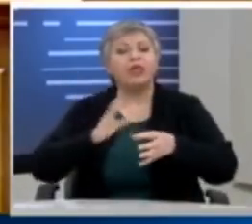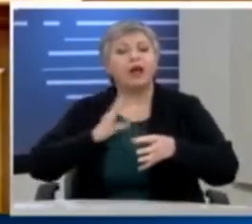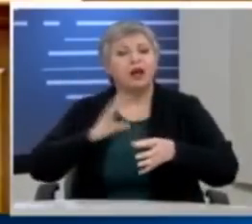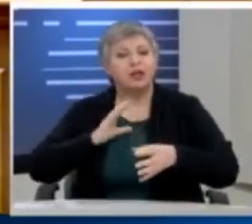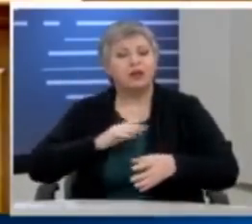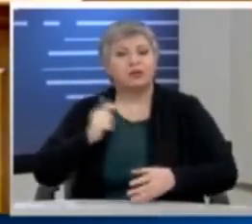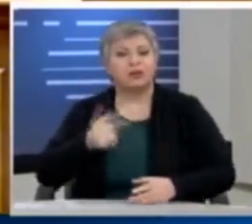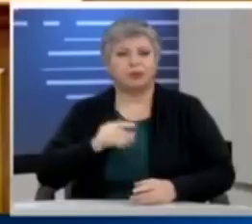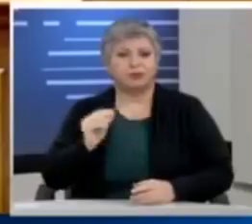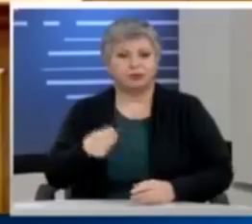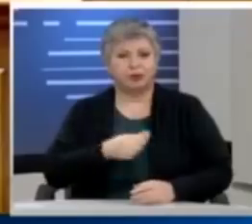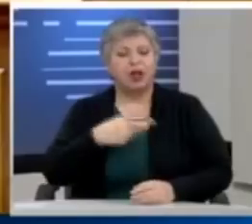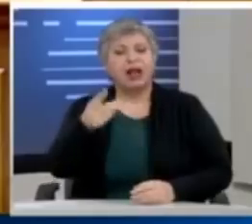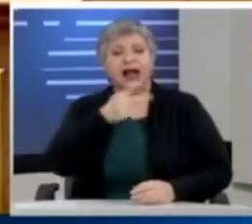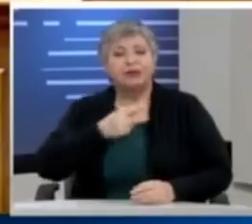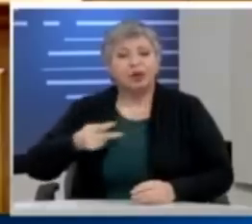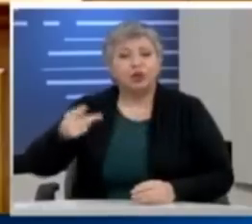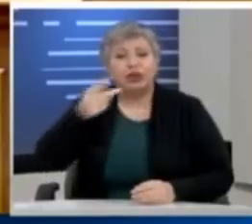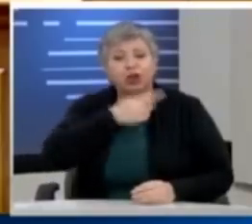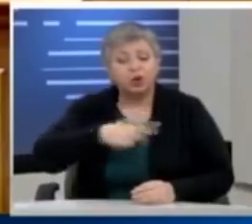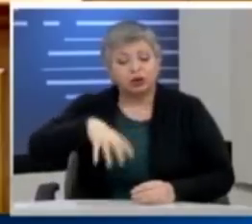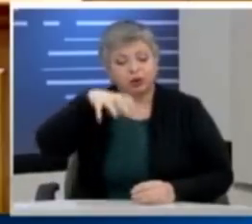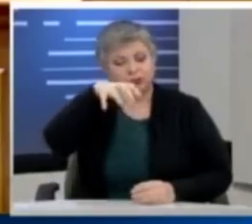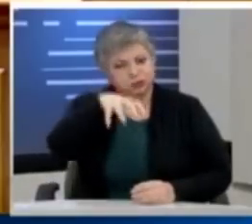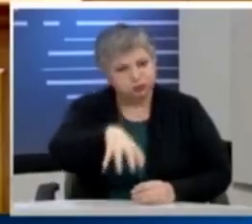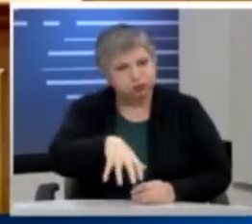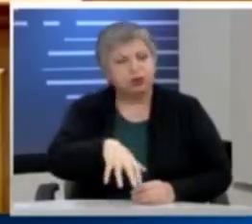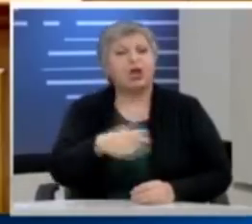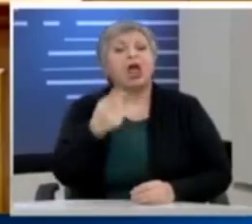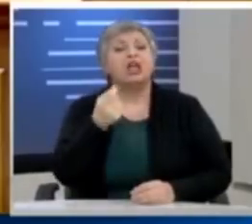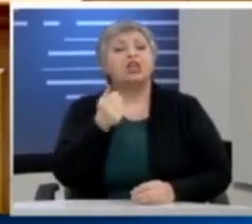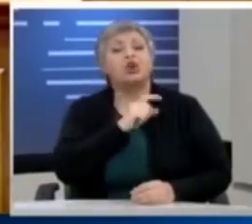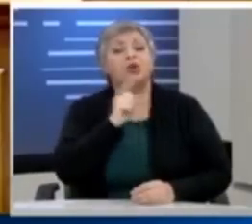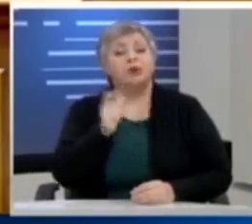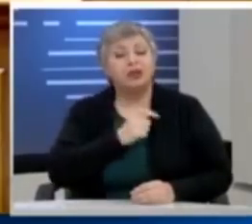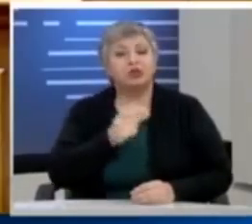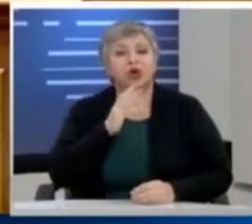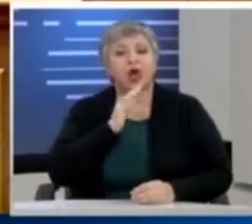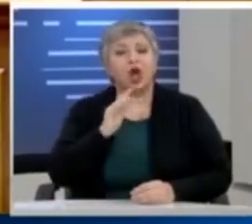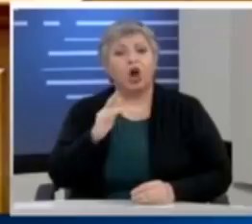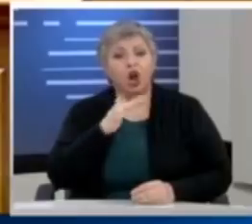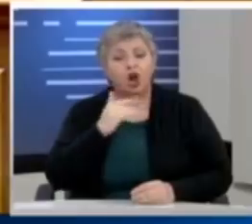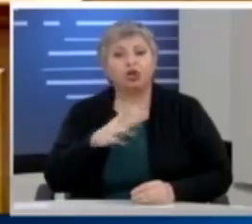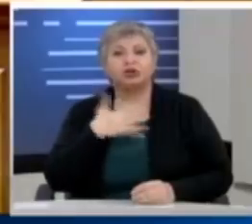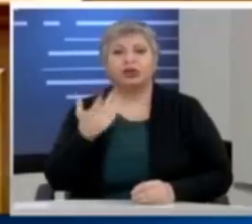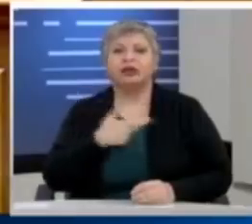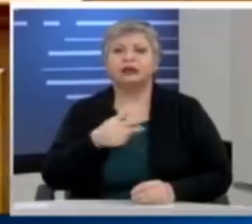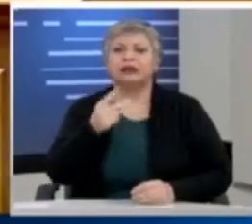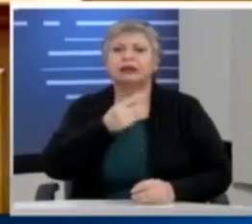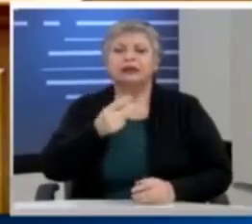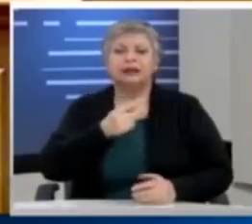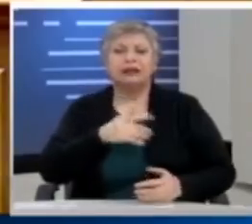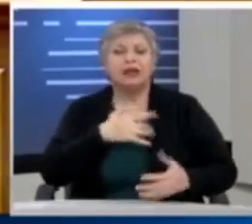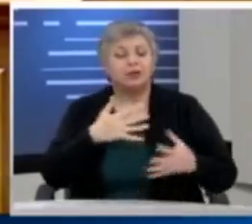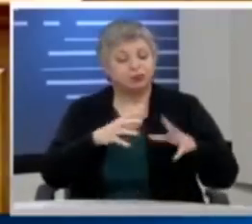πάνω στη βάση της κοινότητας του εδάφους, της οικονομικής ζωής, της γλώσσας και της ψυχοσύνθεσης που εκδηλώνεται